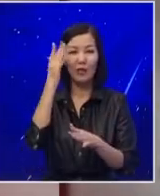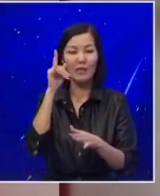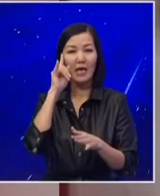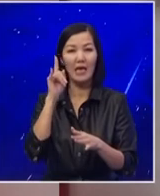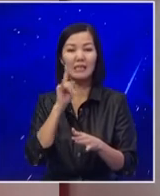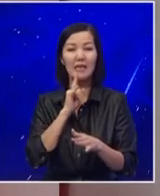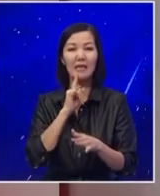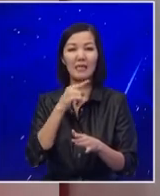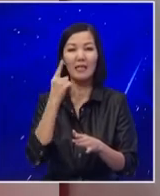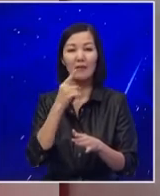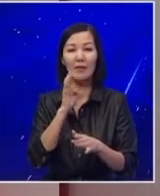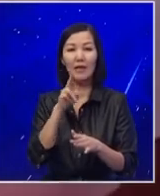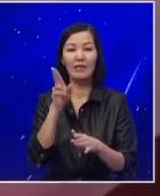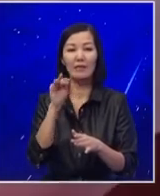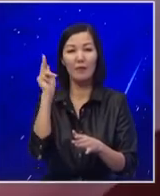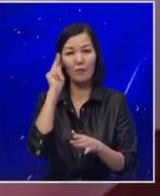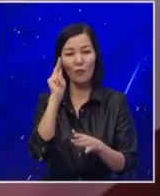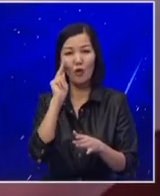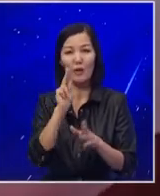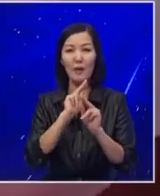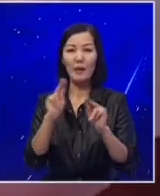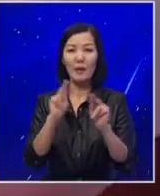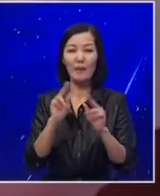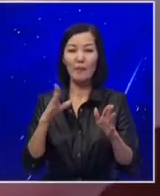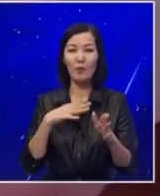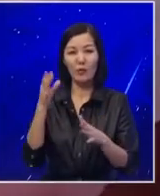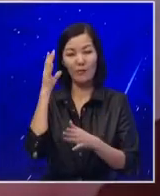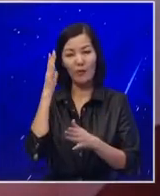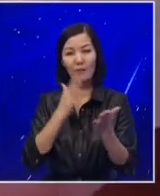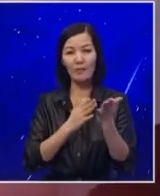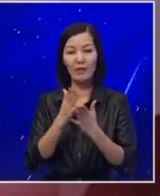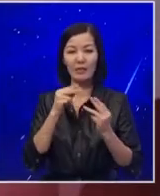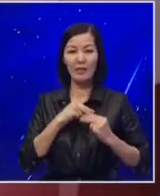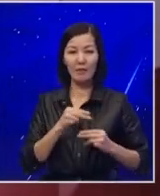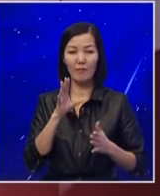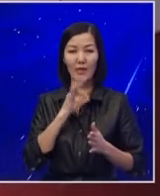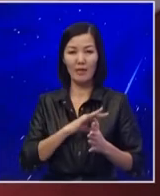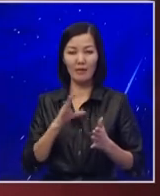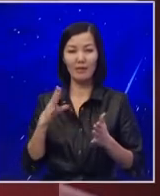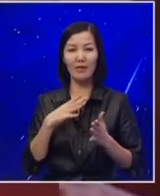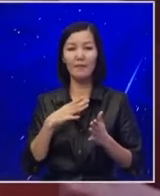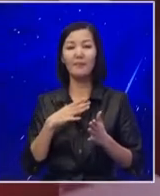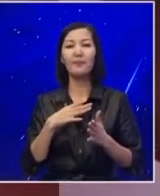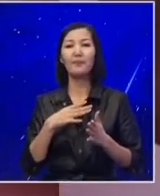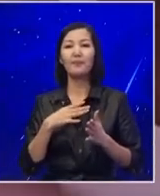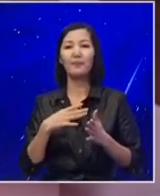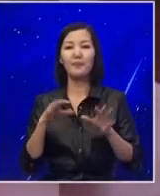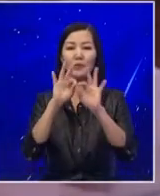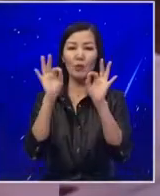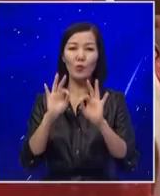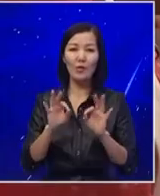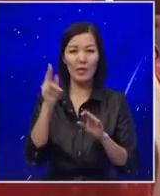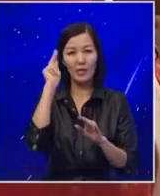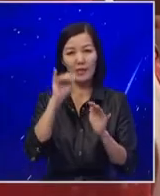әдебиет пәнінің мұғалімі оқуын тәмамдады. Білім саласына еңбегін сіңірді, десе де әкесінен дарыған өнерін тастаған